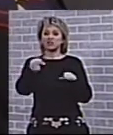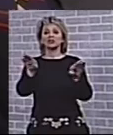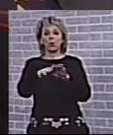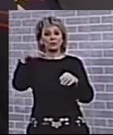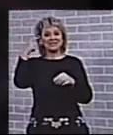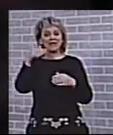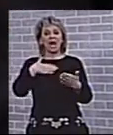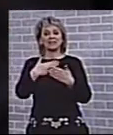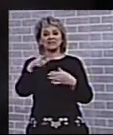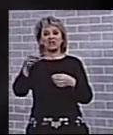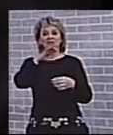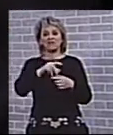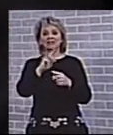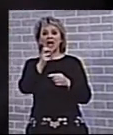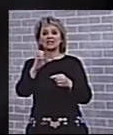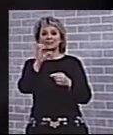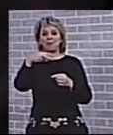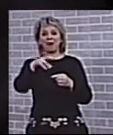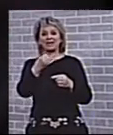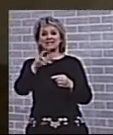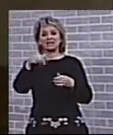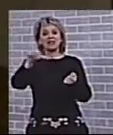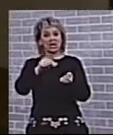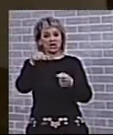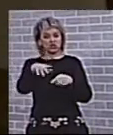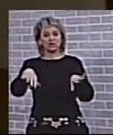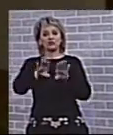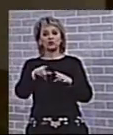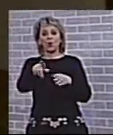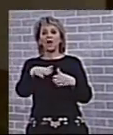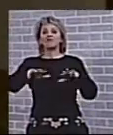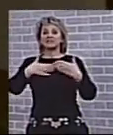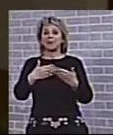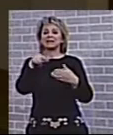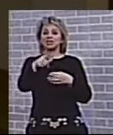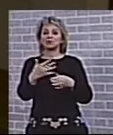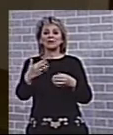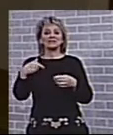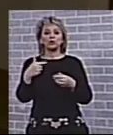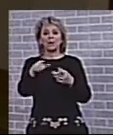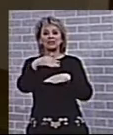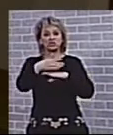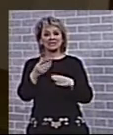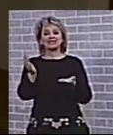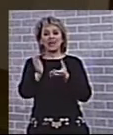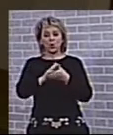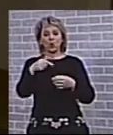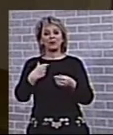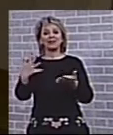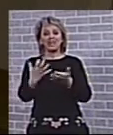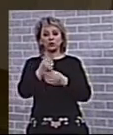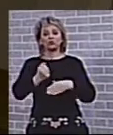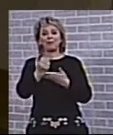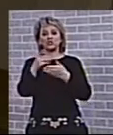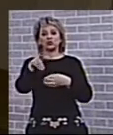же психоактивный эффект, как от спайса. Большинство из высказанных предложений, поскольку мы с ними уже частично знакомы, я думаю, что они найдут